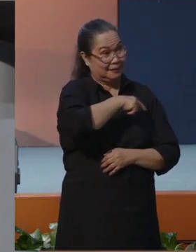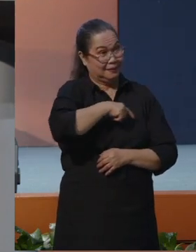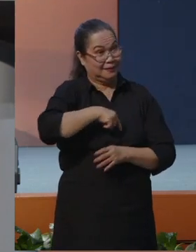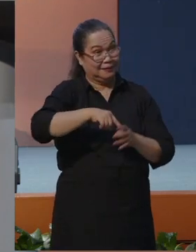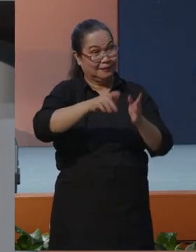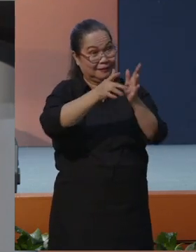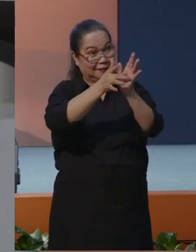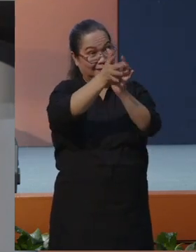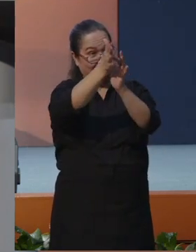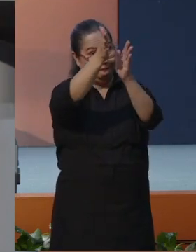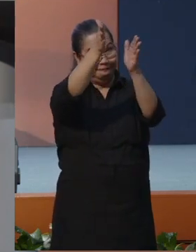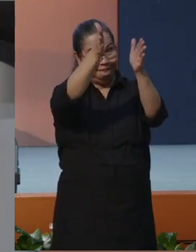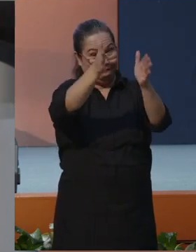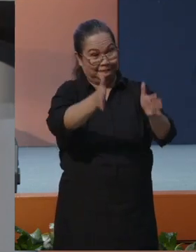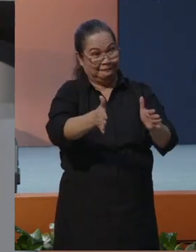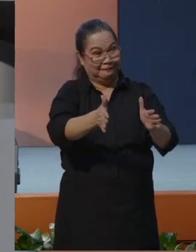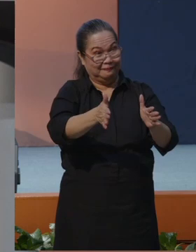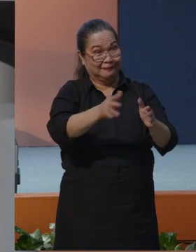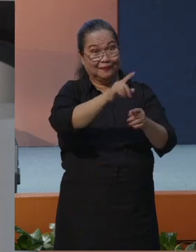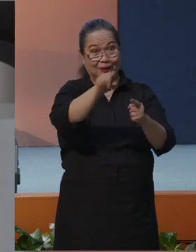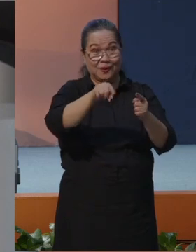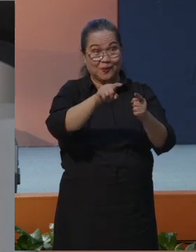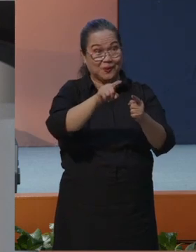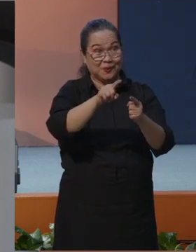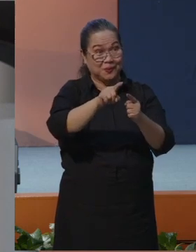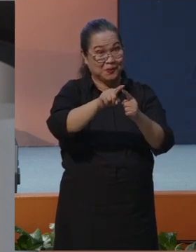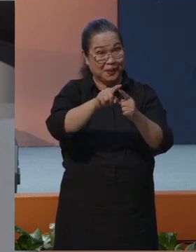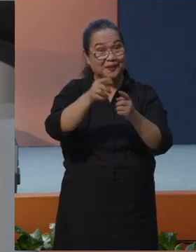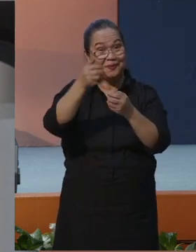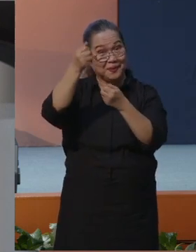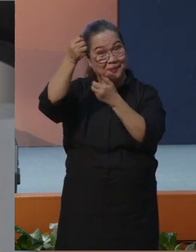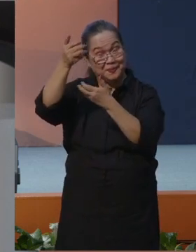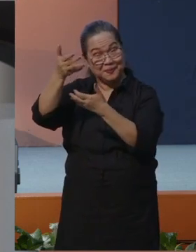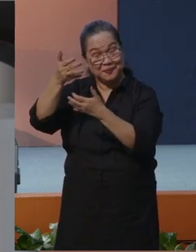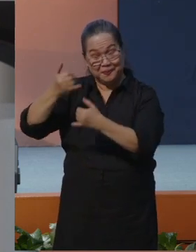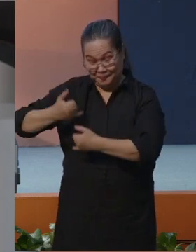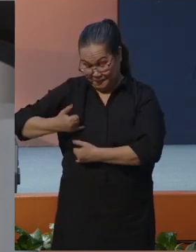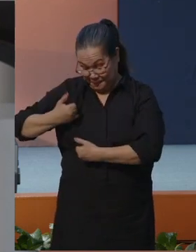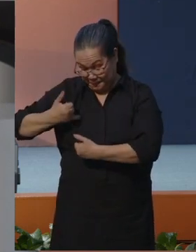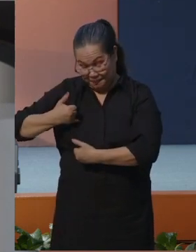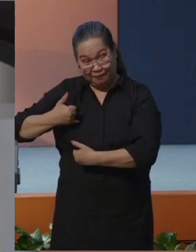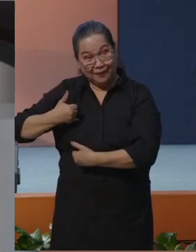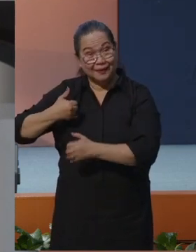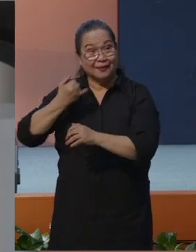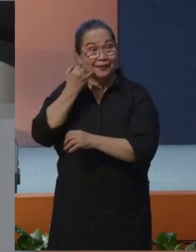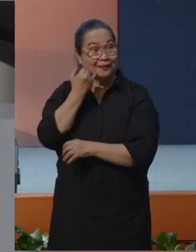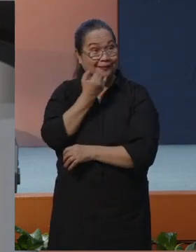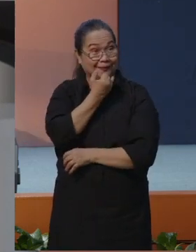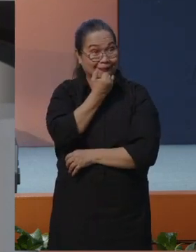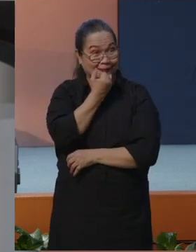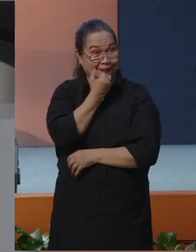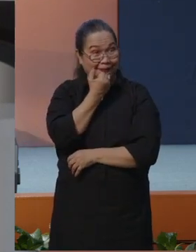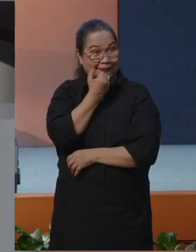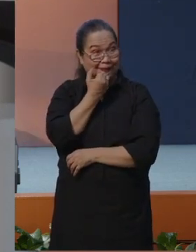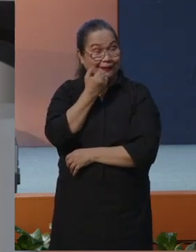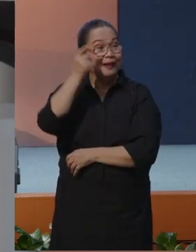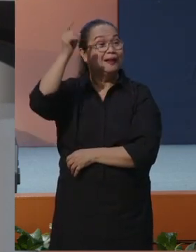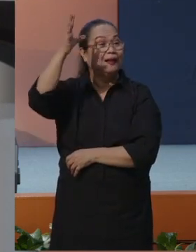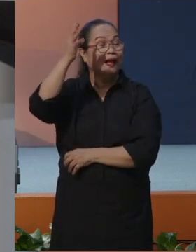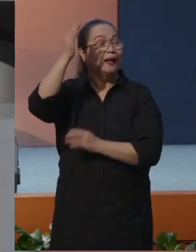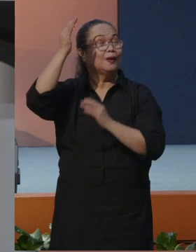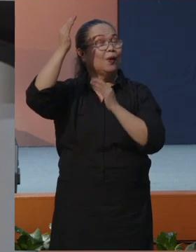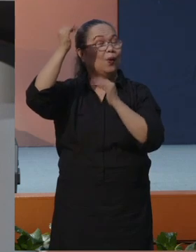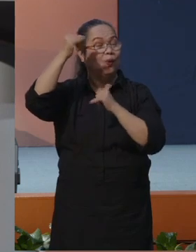Jesus. Noong sumunod at nanampalataya si Joshua at Israel, inaasahan din ng Diyos